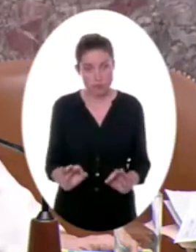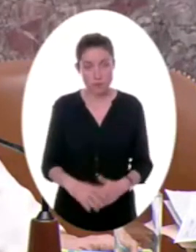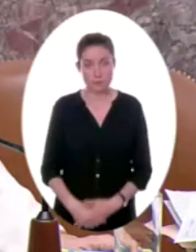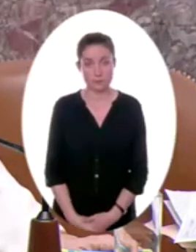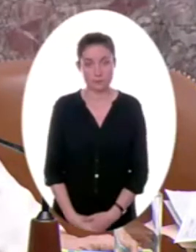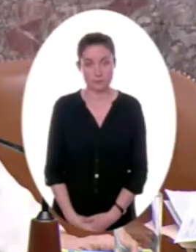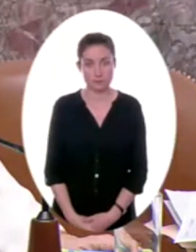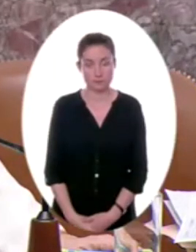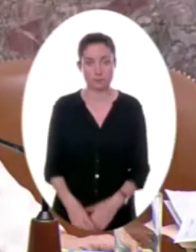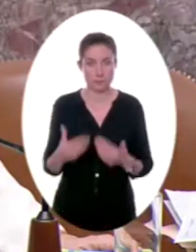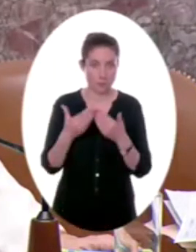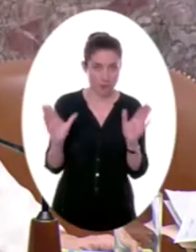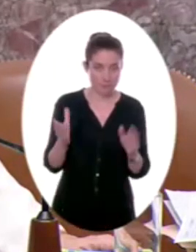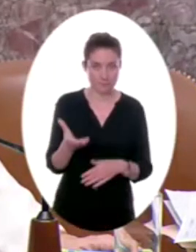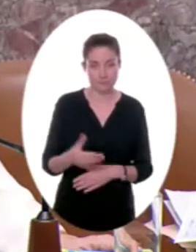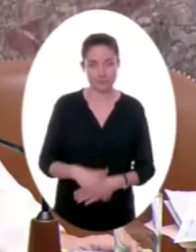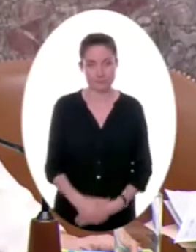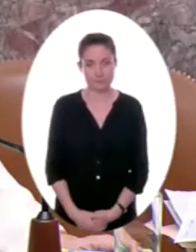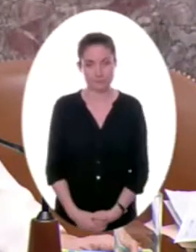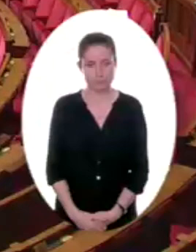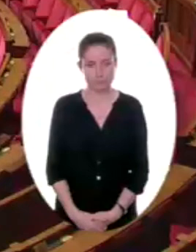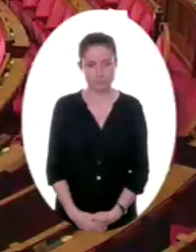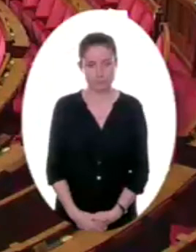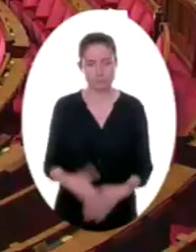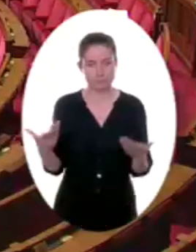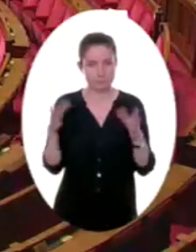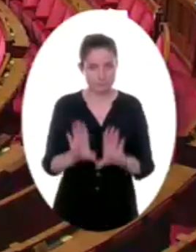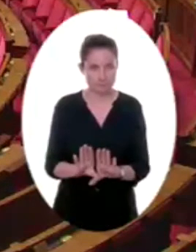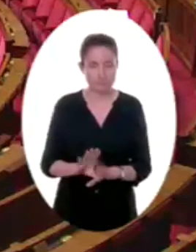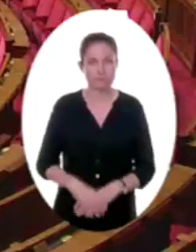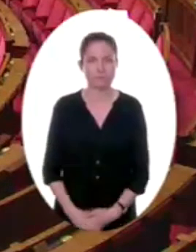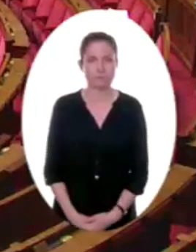Le scrutin est ouvert. Le scrutin est clos.